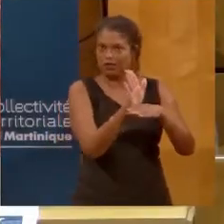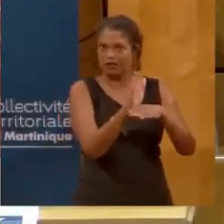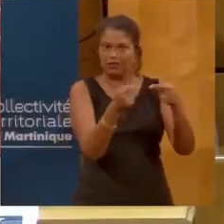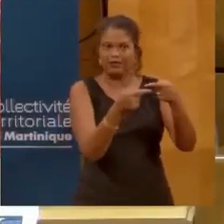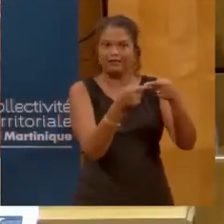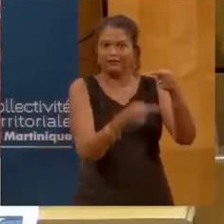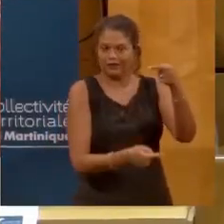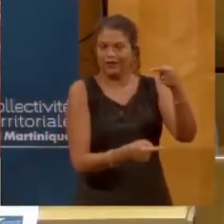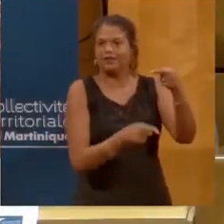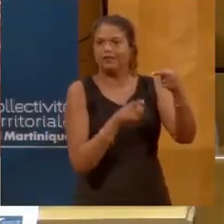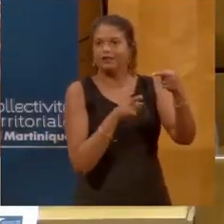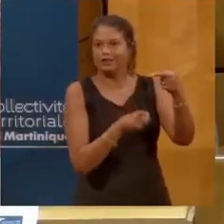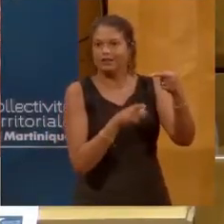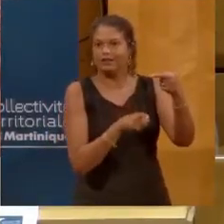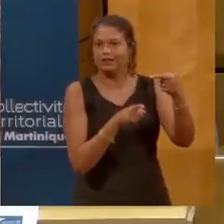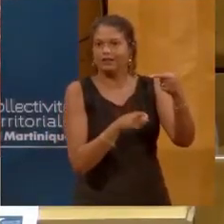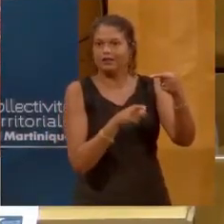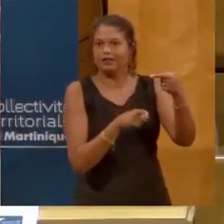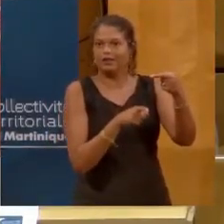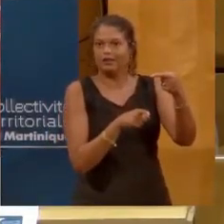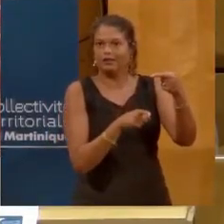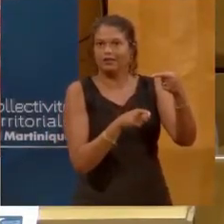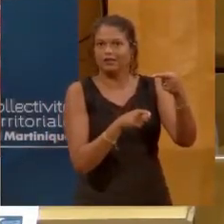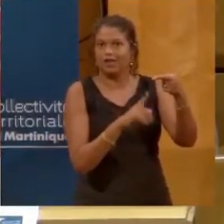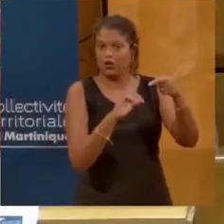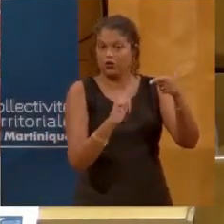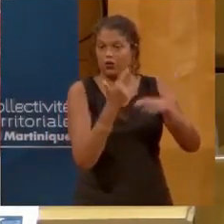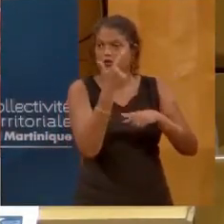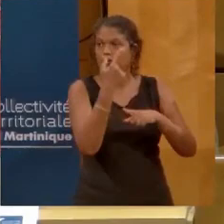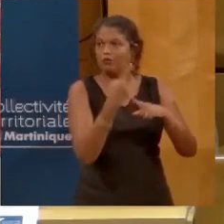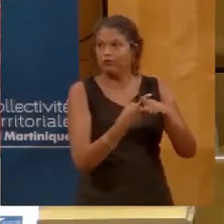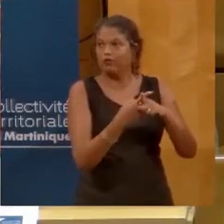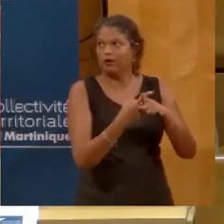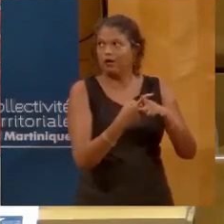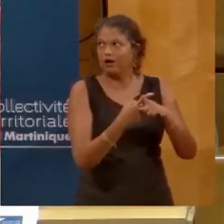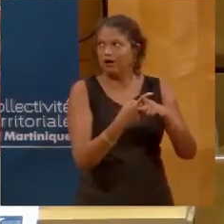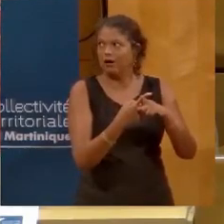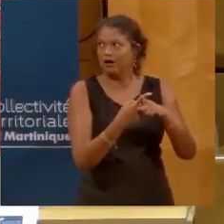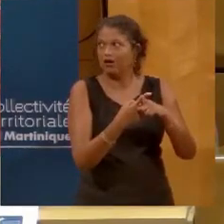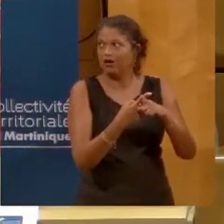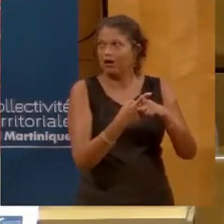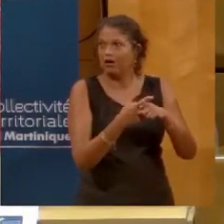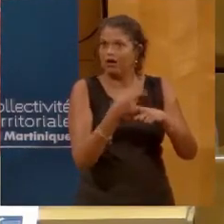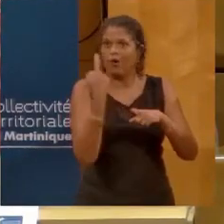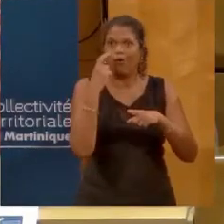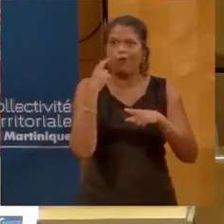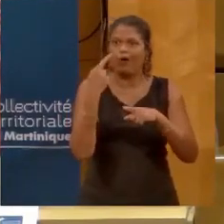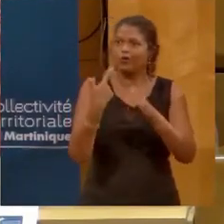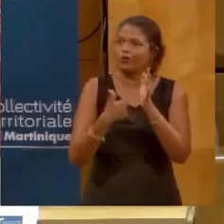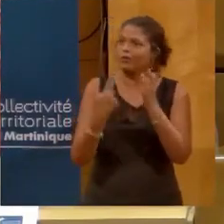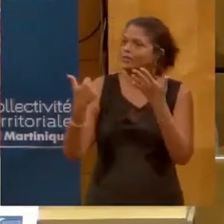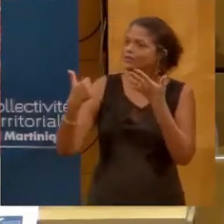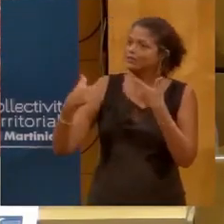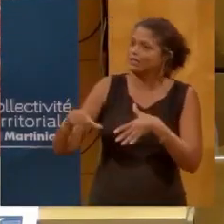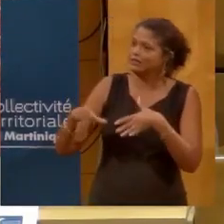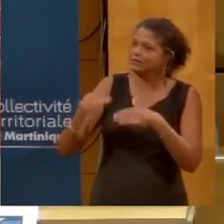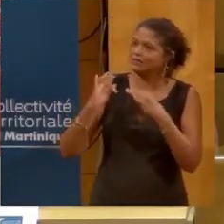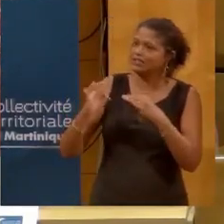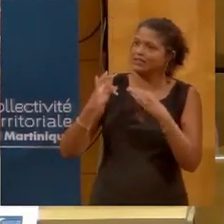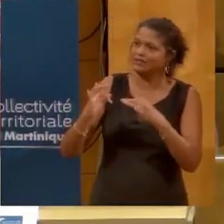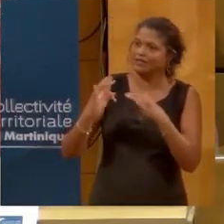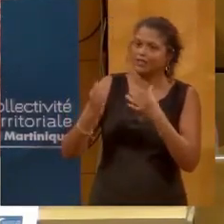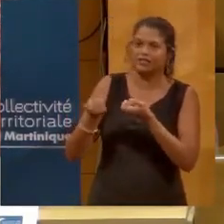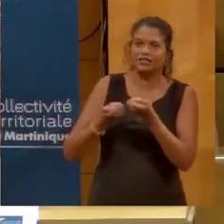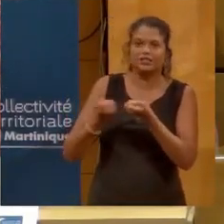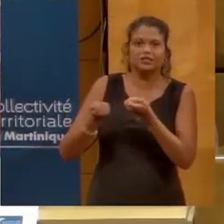déficit. C'est la deuxième fois que ça se produit. Ça s'est produit, nous l'avions constaté en 2016 pour la gestion de 2015, c'est pas nous